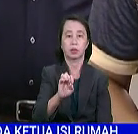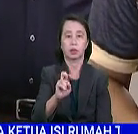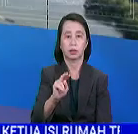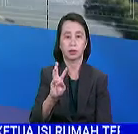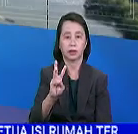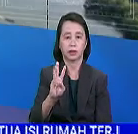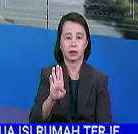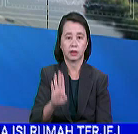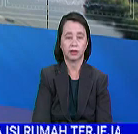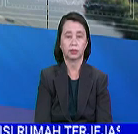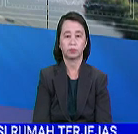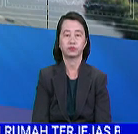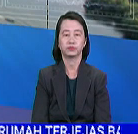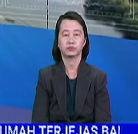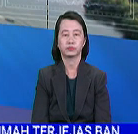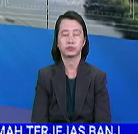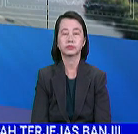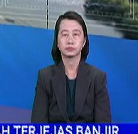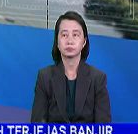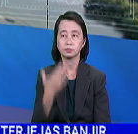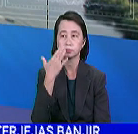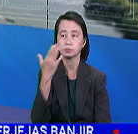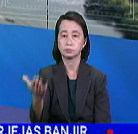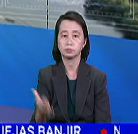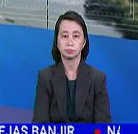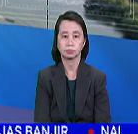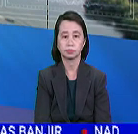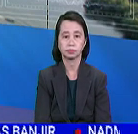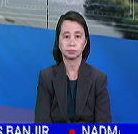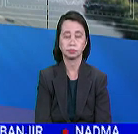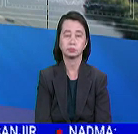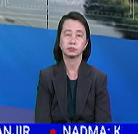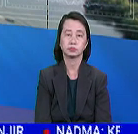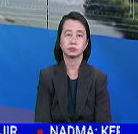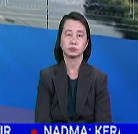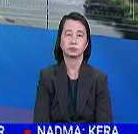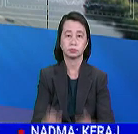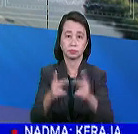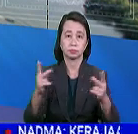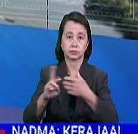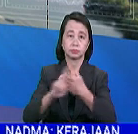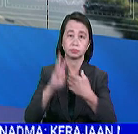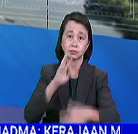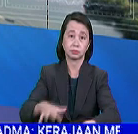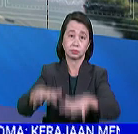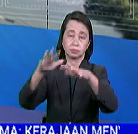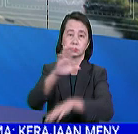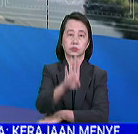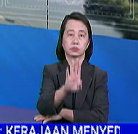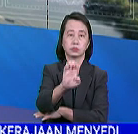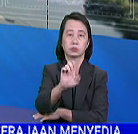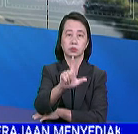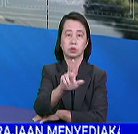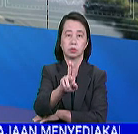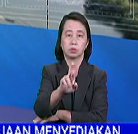i Hai Mbak Resti shareefa daanish oleh sementara itu penduduk di kawasan beresiko banjir di Baluran di